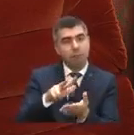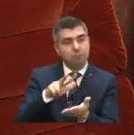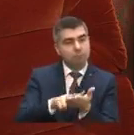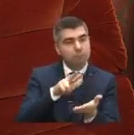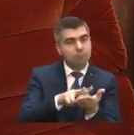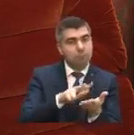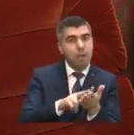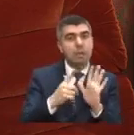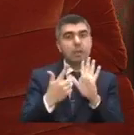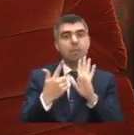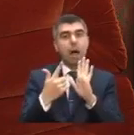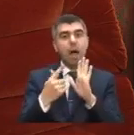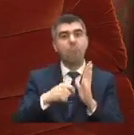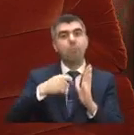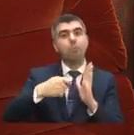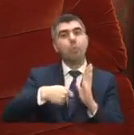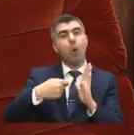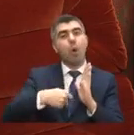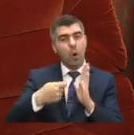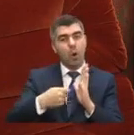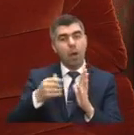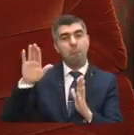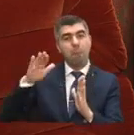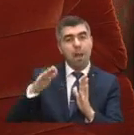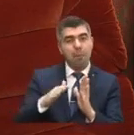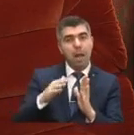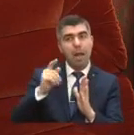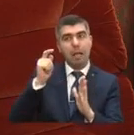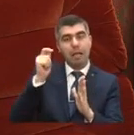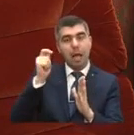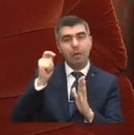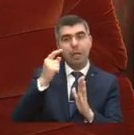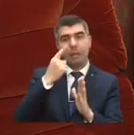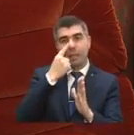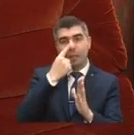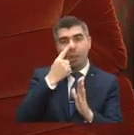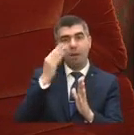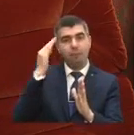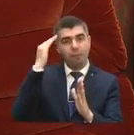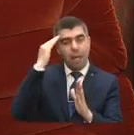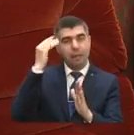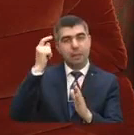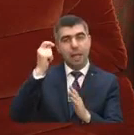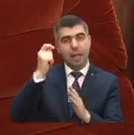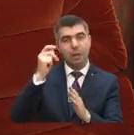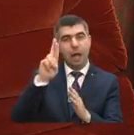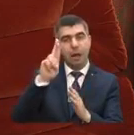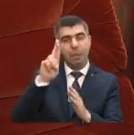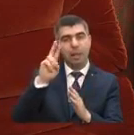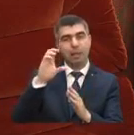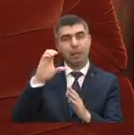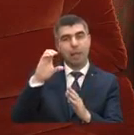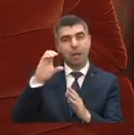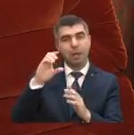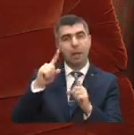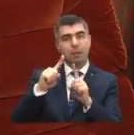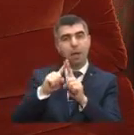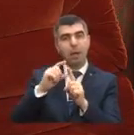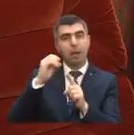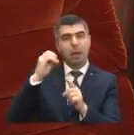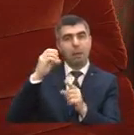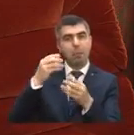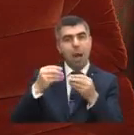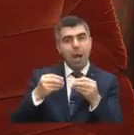ديال المشاريع، منها بني ملال مراكش، طنجه تطوان، برشيد الجديده، فاس طنجه، الرباط، الدار البيضاء، بالرشيد، اسفي،